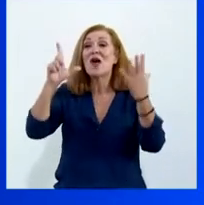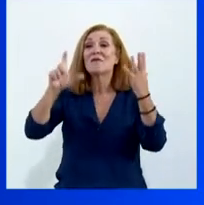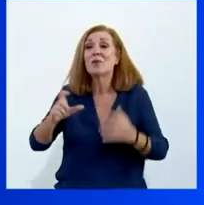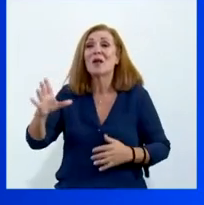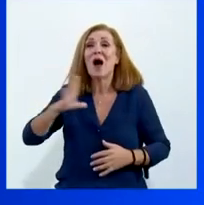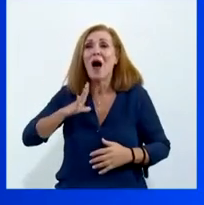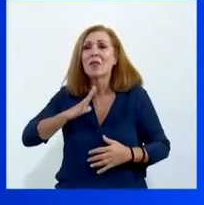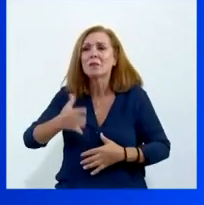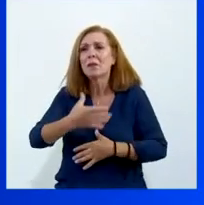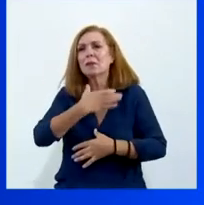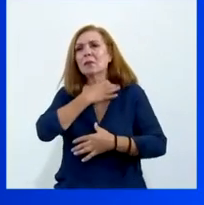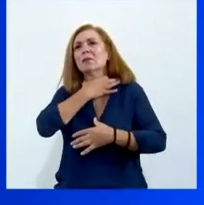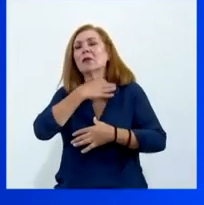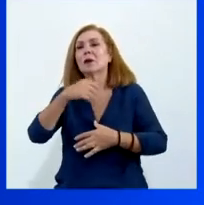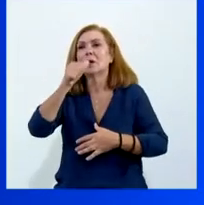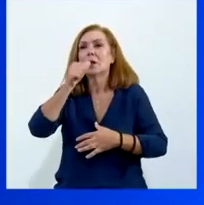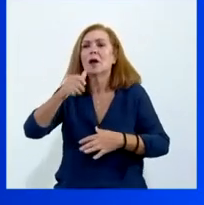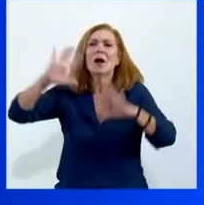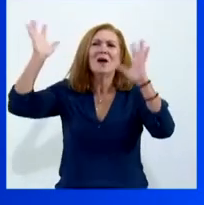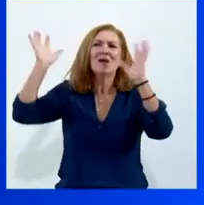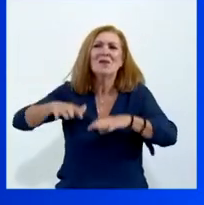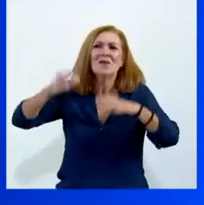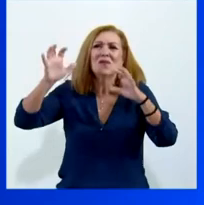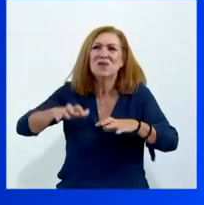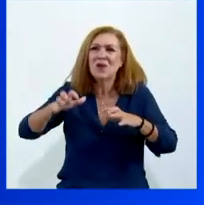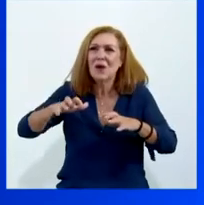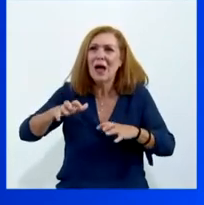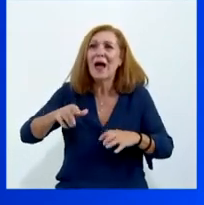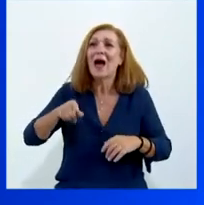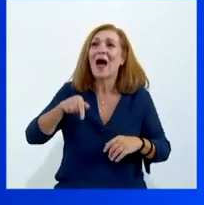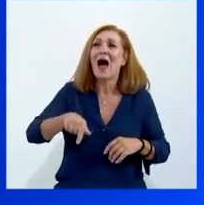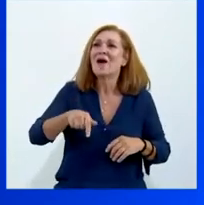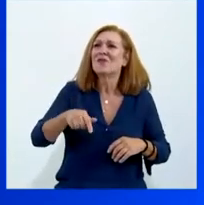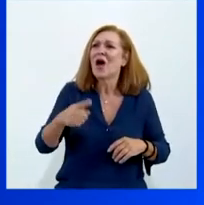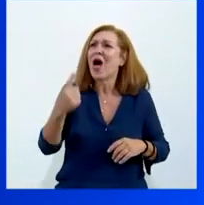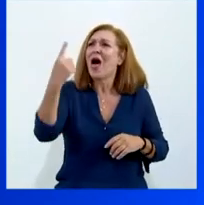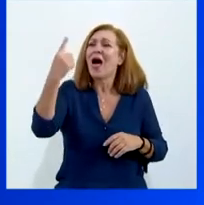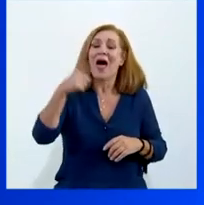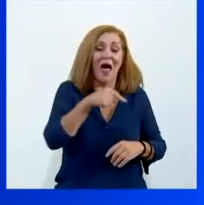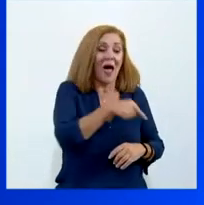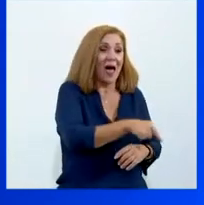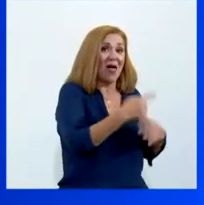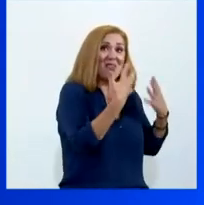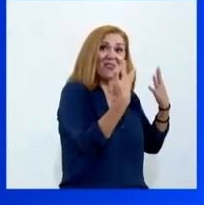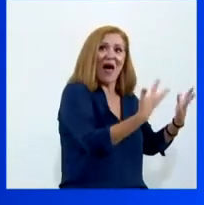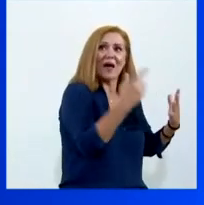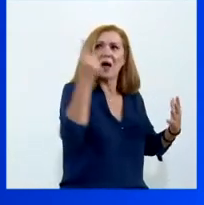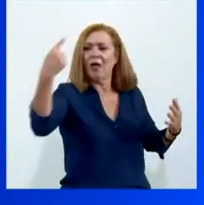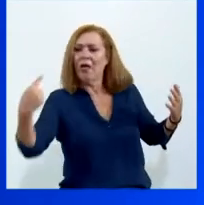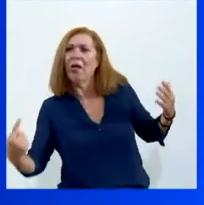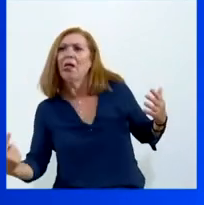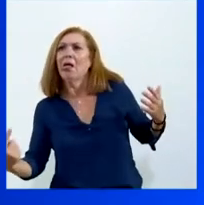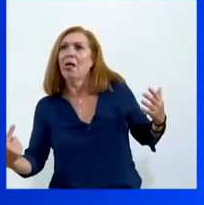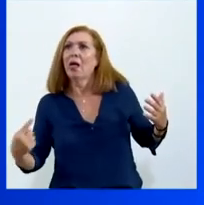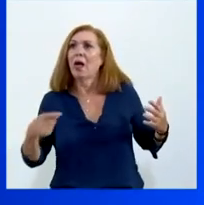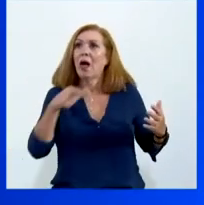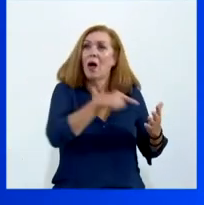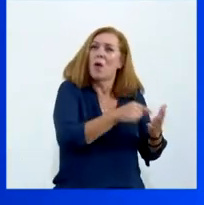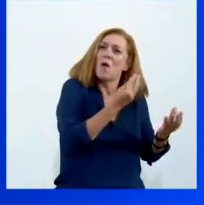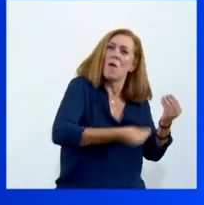πνίγηκαν από μια βροχόπτωση που ήταν το 1/10 αυτό που χτύπησε την πατρίδα μας. Άρα να μην τα θεωρούμε